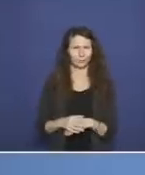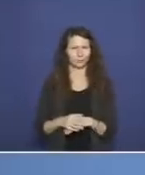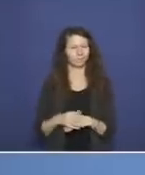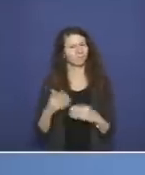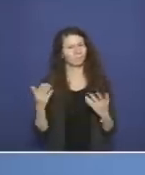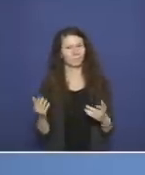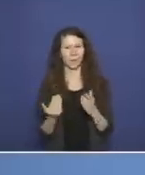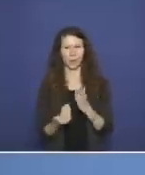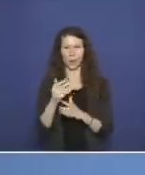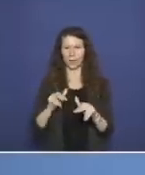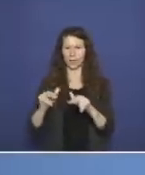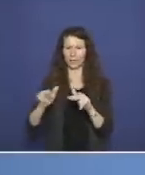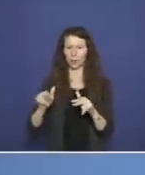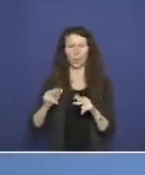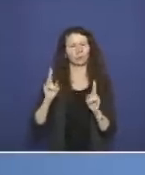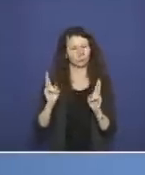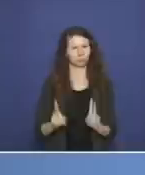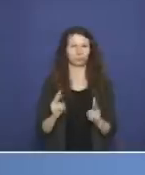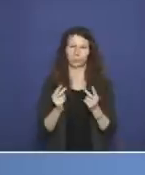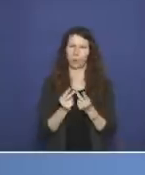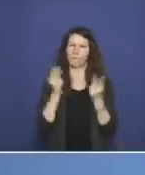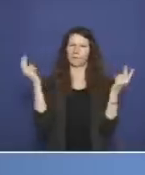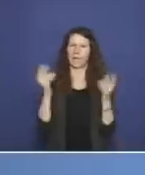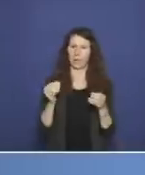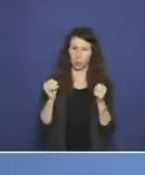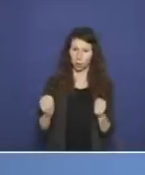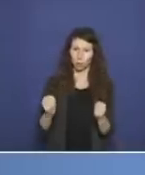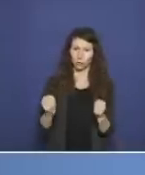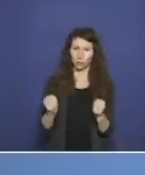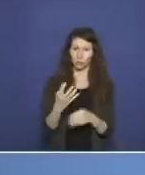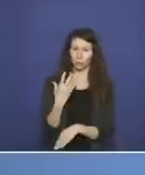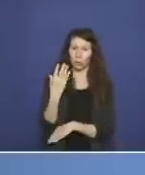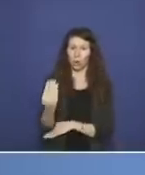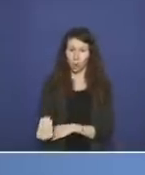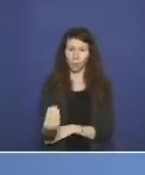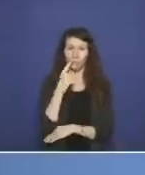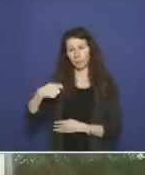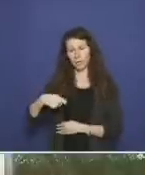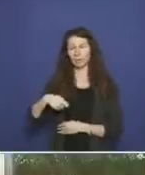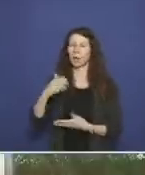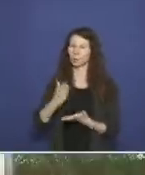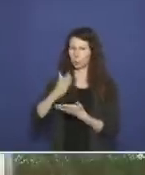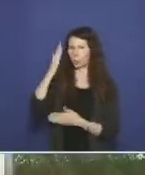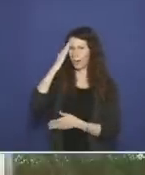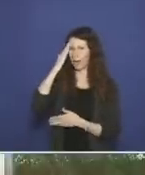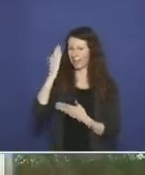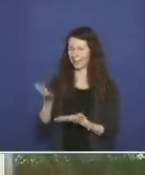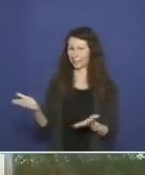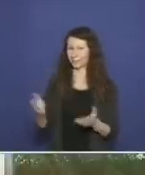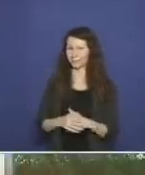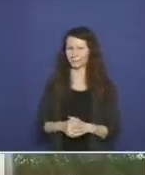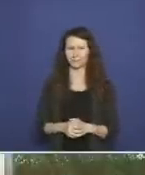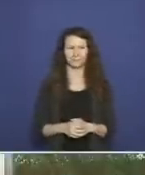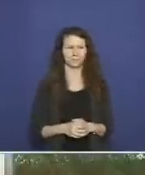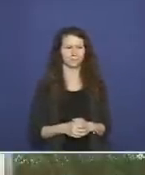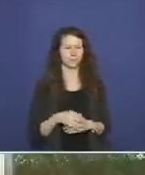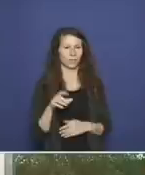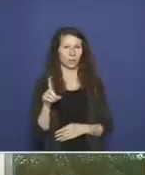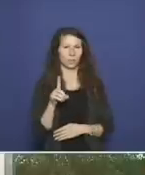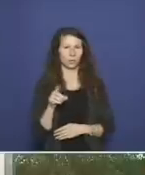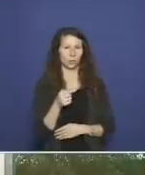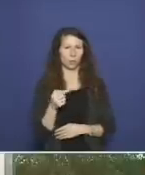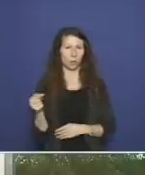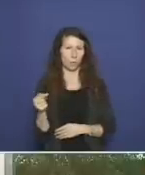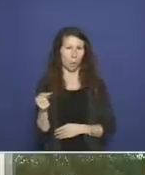Regierung gibt es ja auch ganz offizieller Art, erst wenn sie dann im Amt ist. Dann noch eine Frage von Dominik